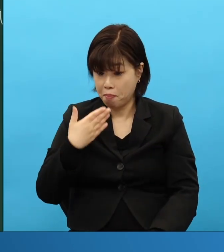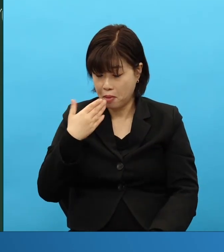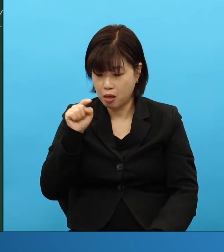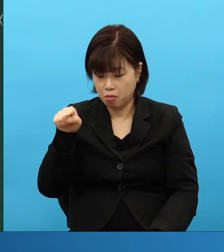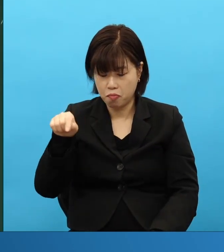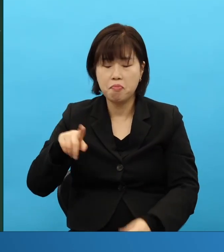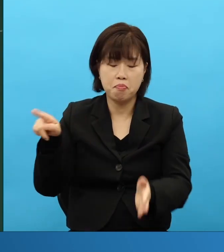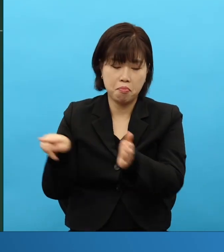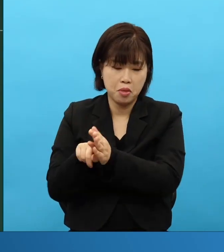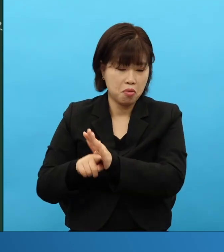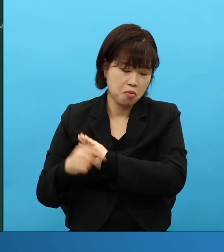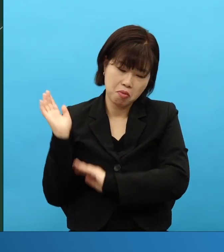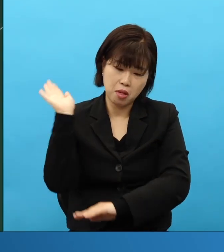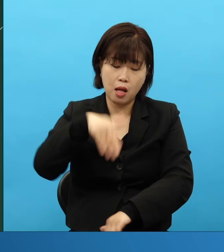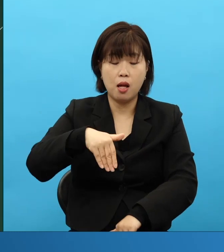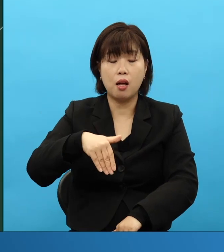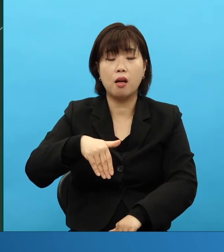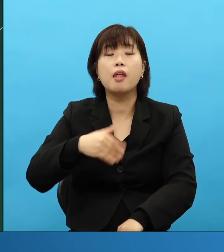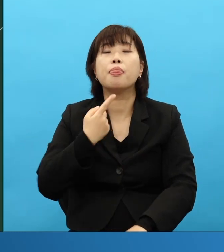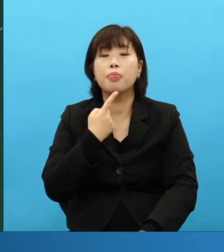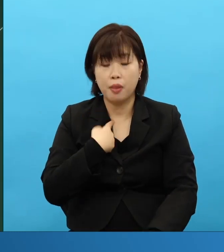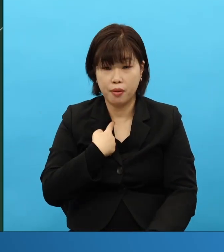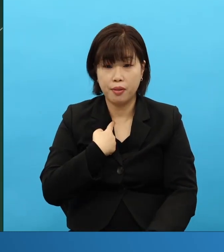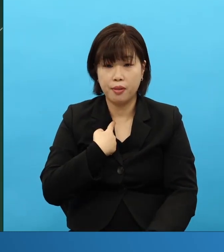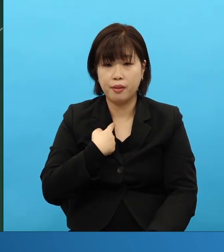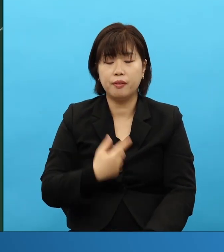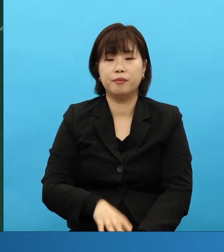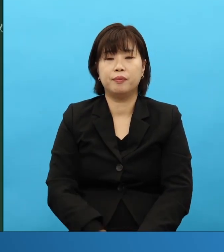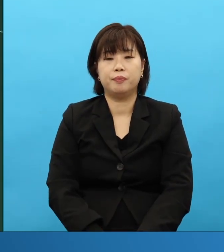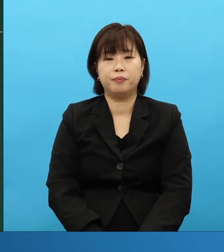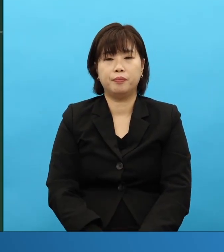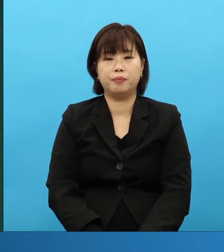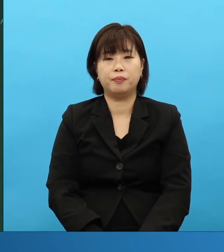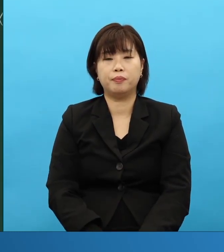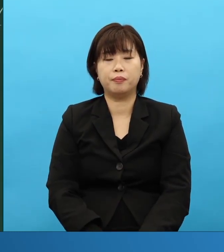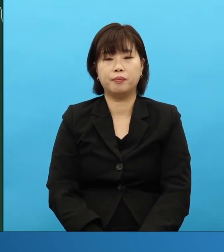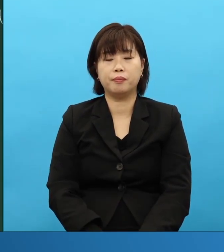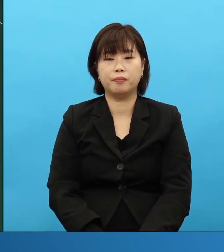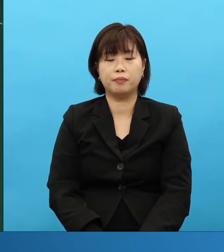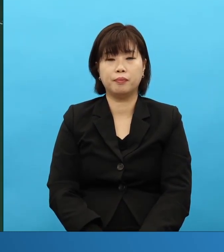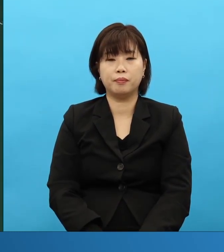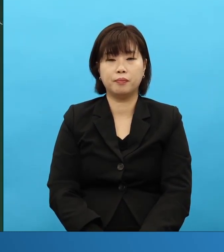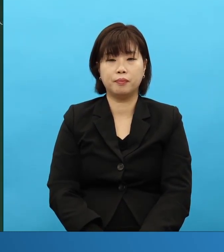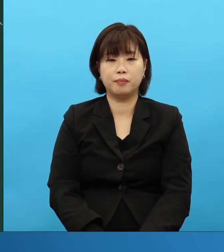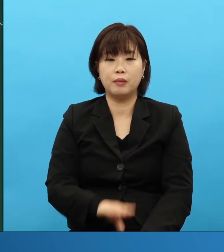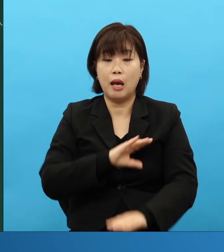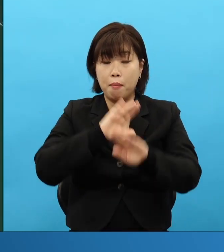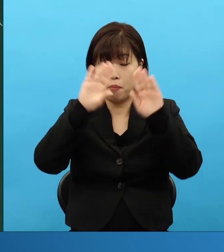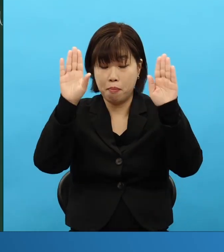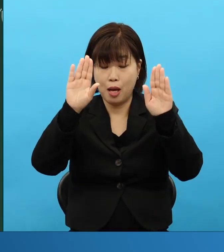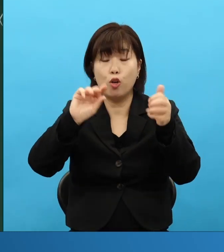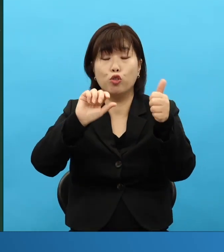이때 또 나타난 인물이 갈렙입니다. And the individual that arose at this time once again was Caleb.